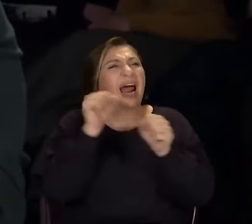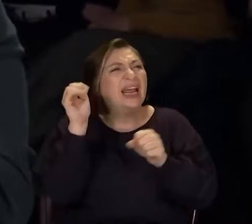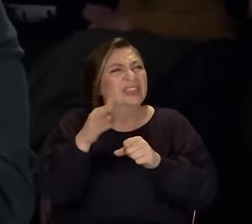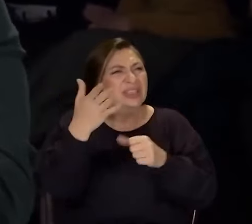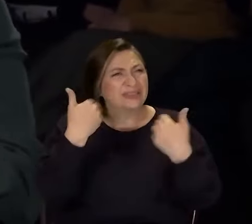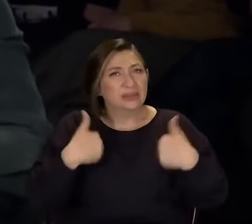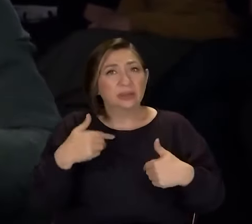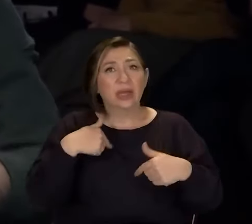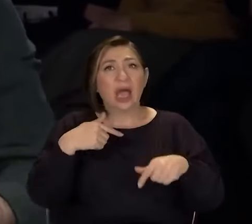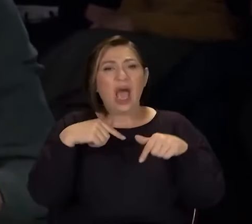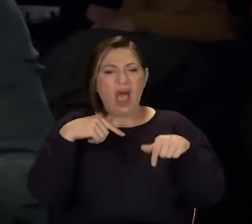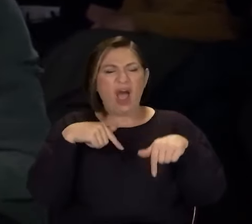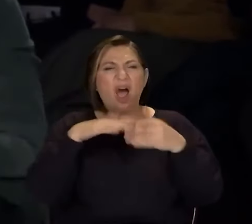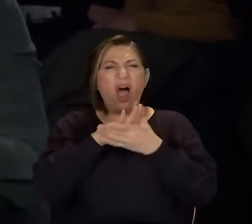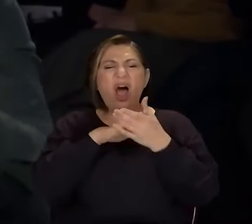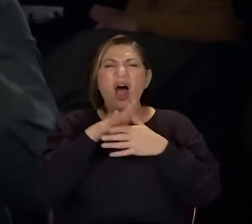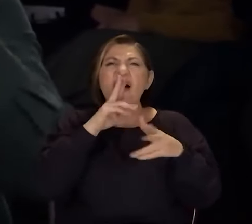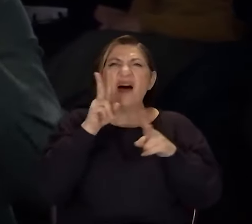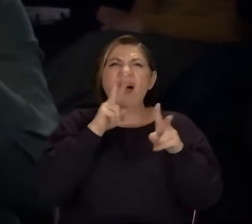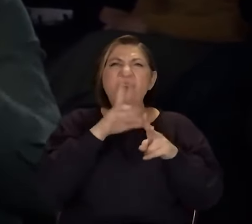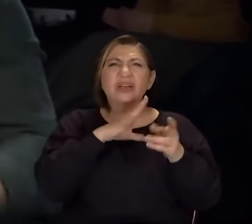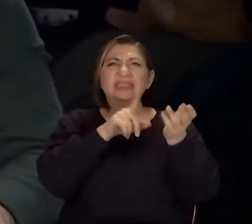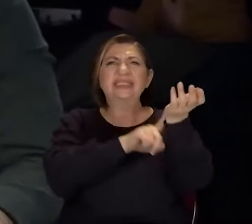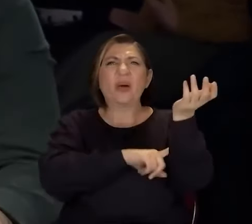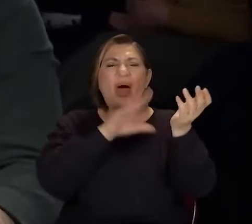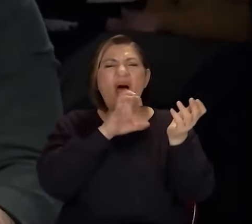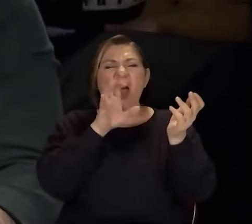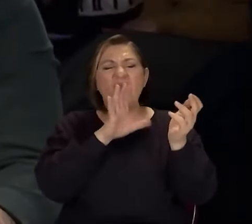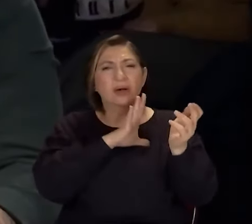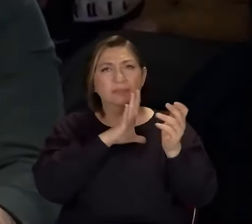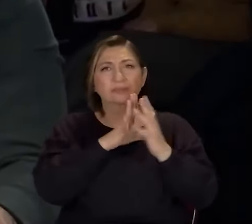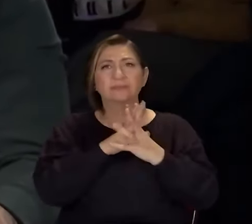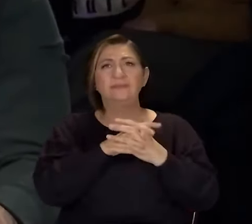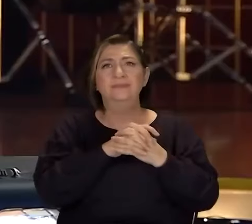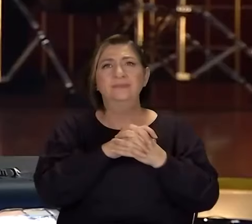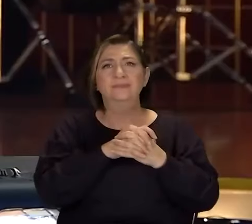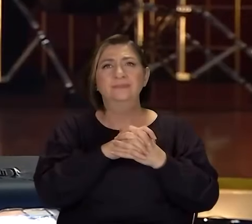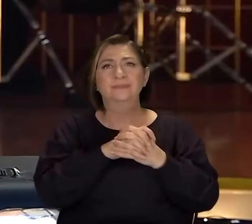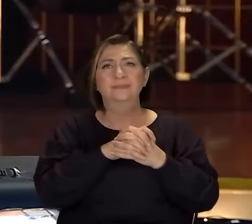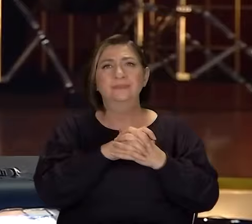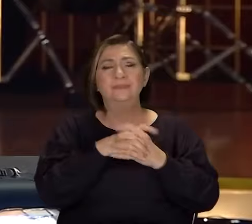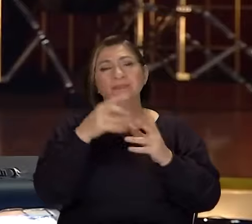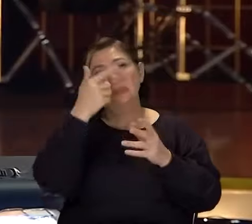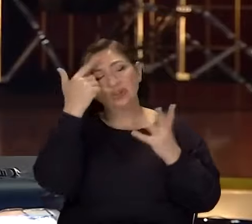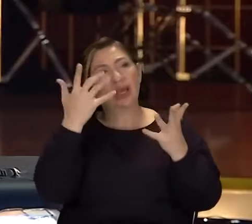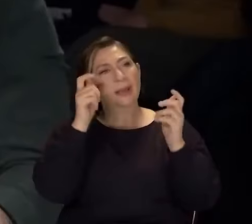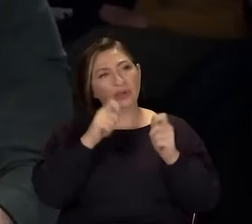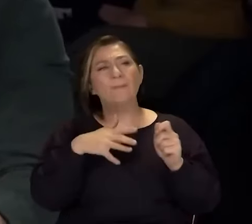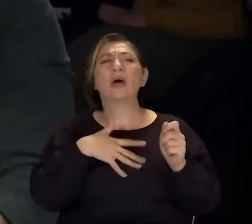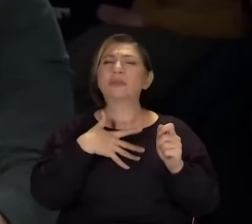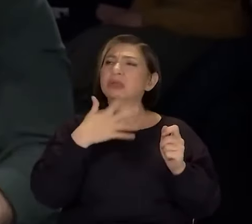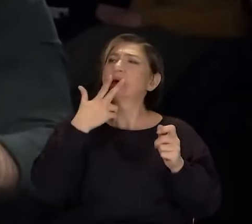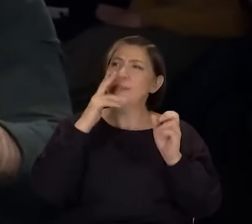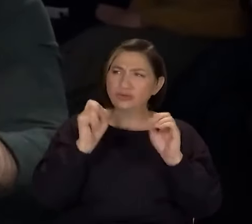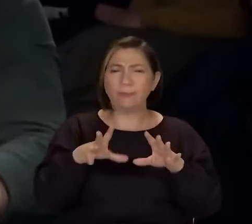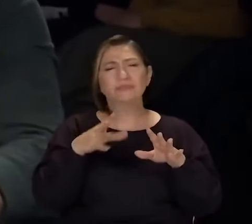Ben de o zaman bacağımdan bir yerden bir ağrı çekiyordum. Muhtemelen bir damar ağrısı falan. Abi inşallah işte yapacağım, merak etme